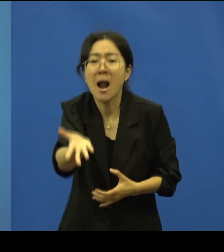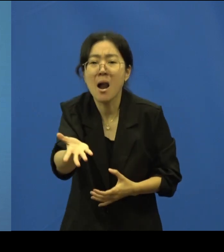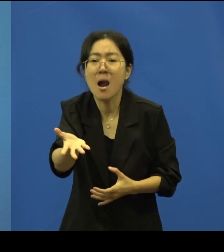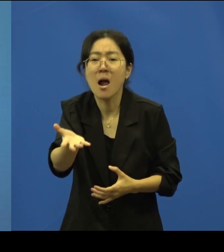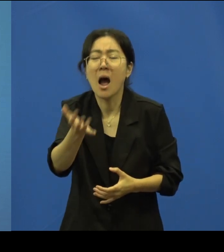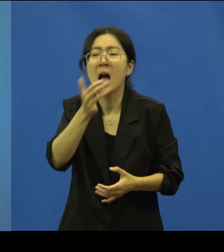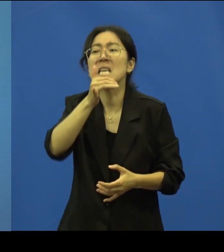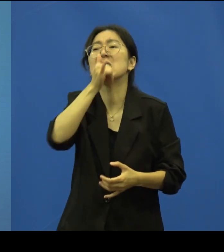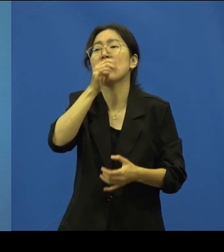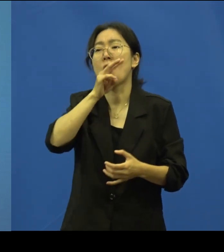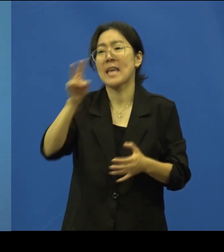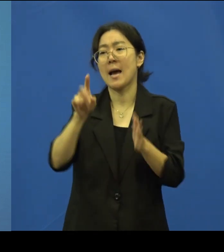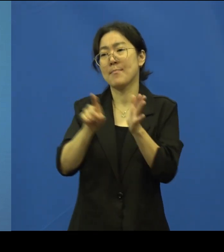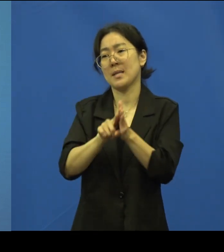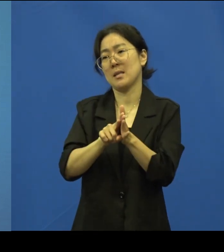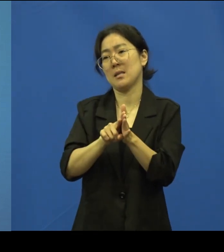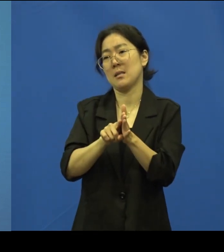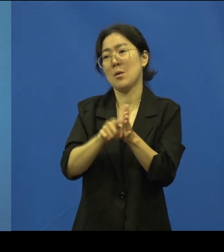그러니까